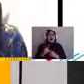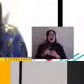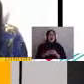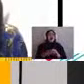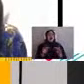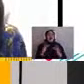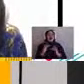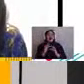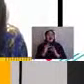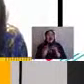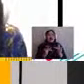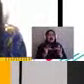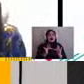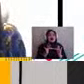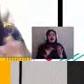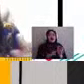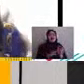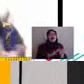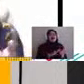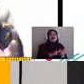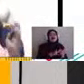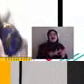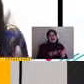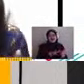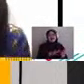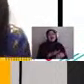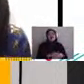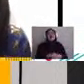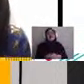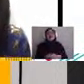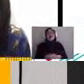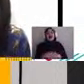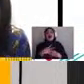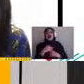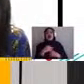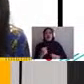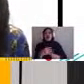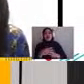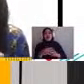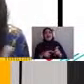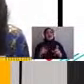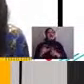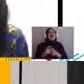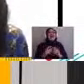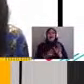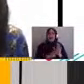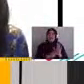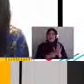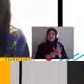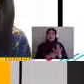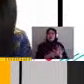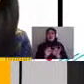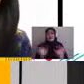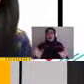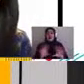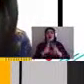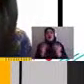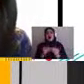begitu banyaknya transaksi elektronik tadi, dan resource dari SDM-nya juga masih jumlahnya